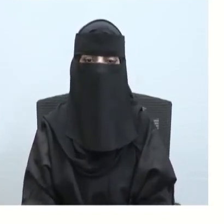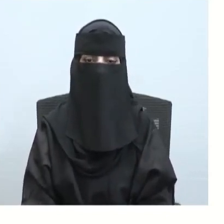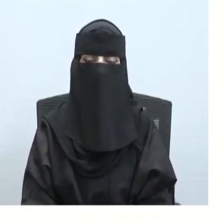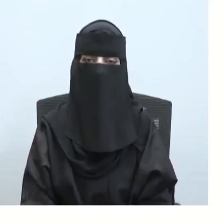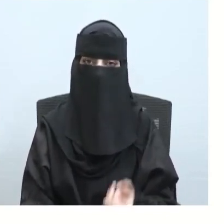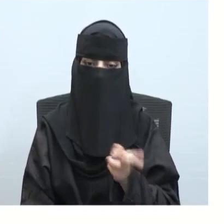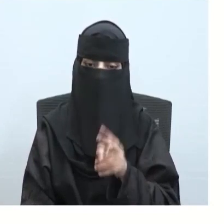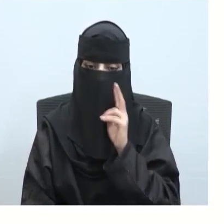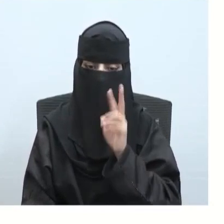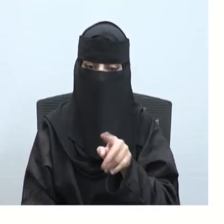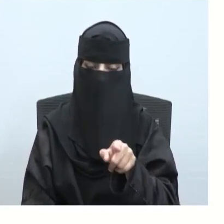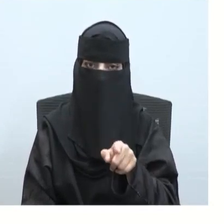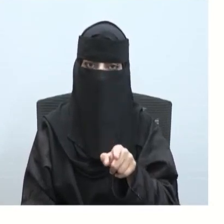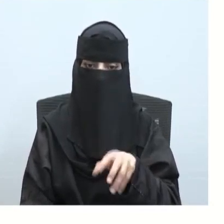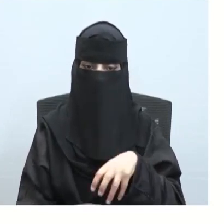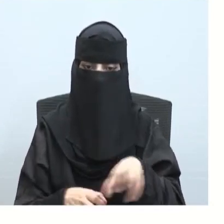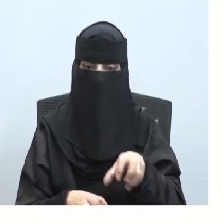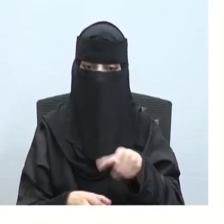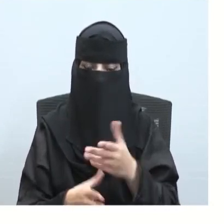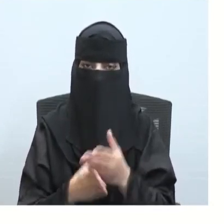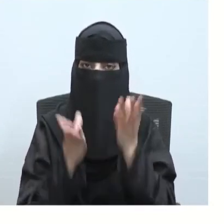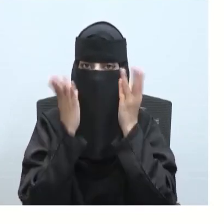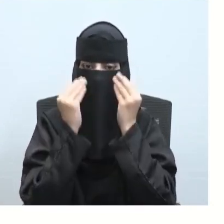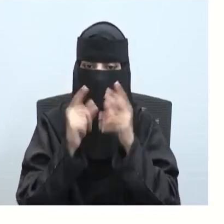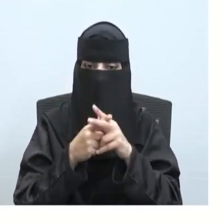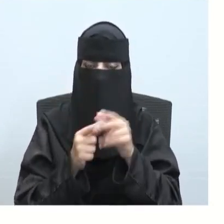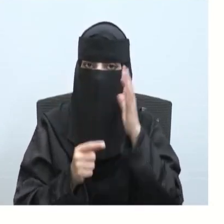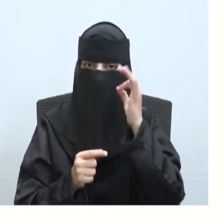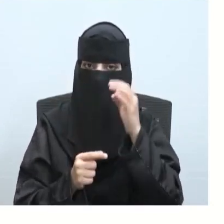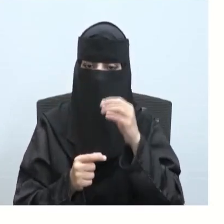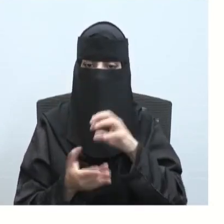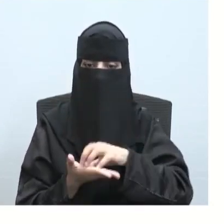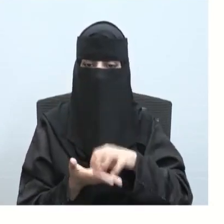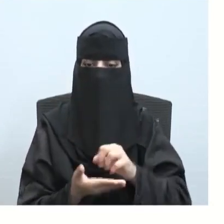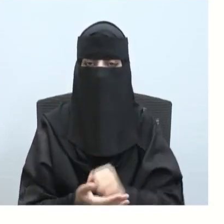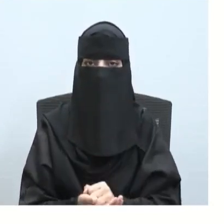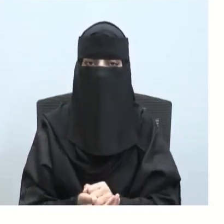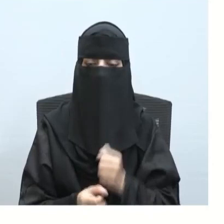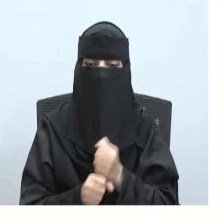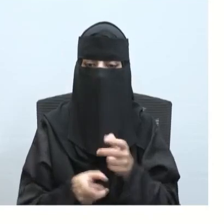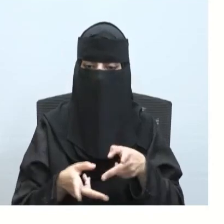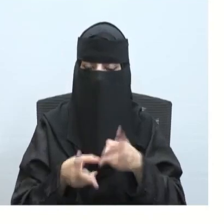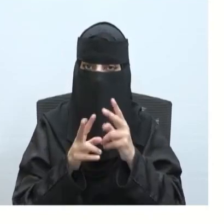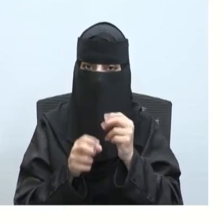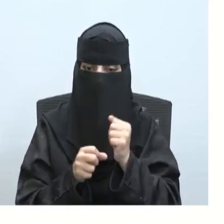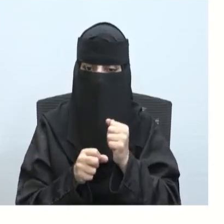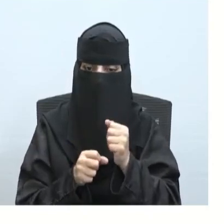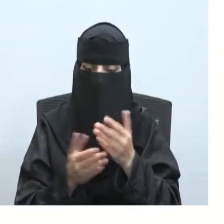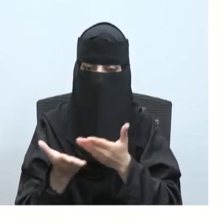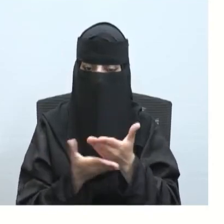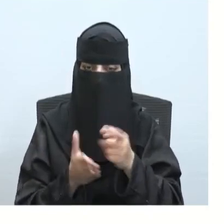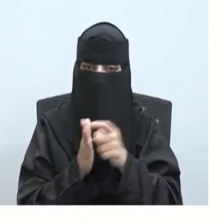أيضا في هذا الوحدة تعرفنا على الصناعة الذكية والأتمتة، حيث قمنا بإنشاء مشروع